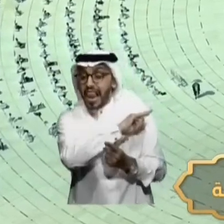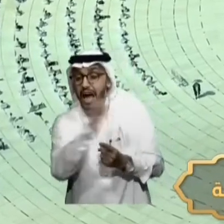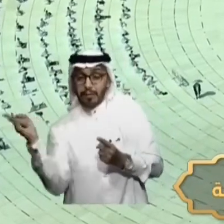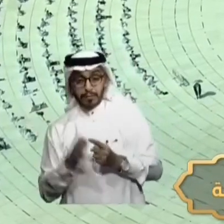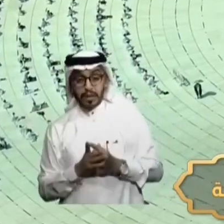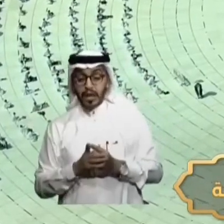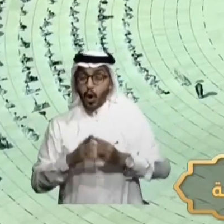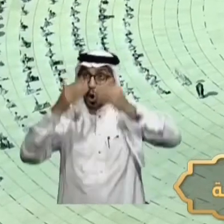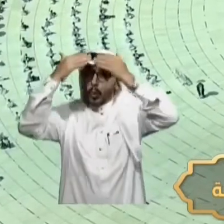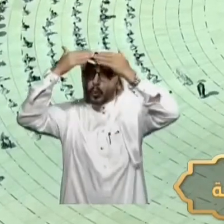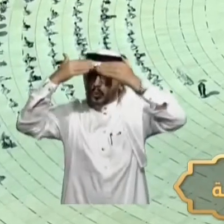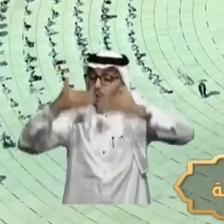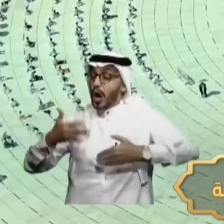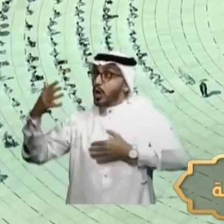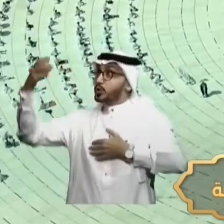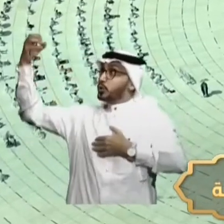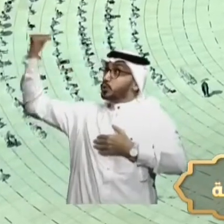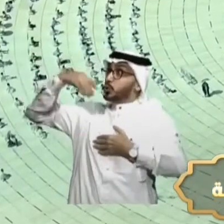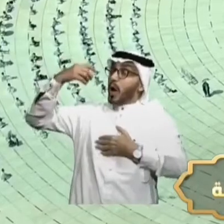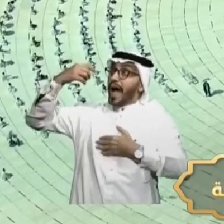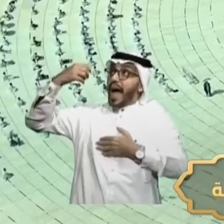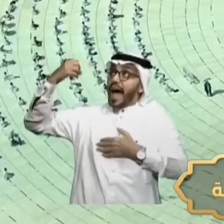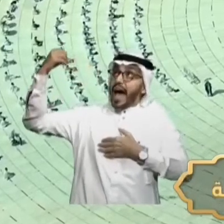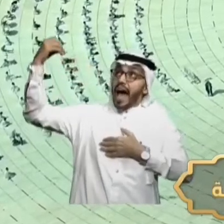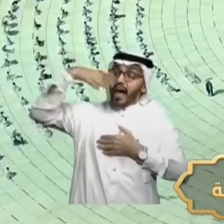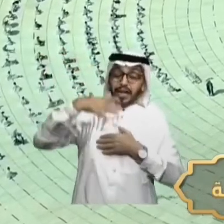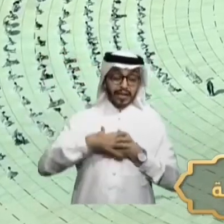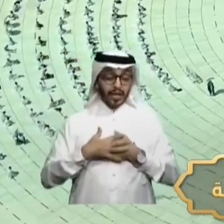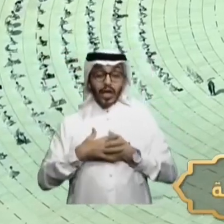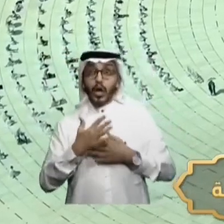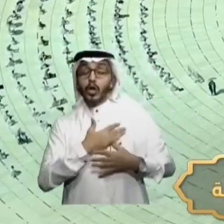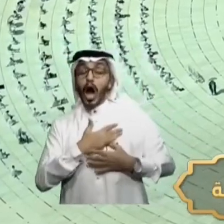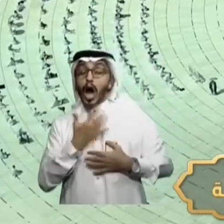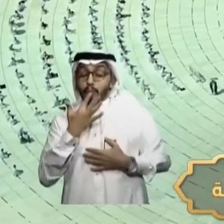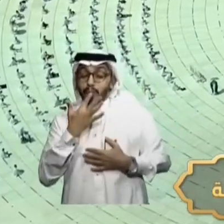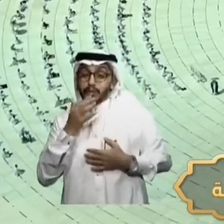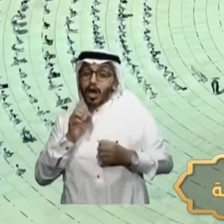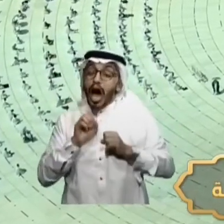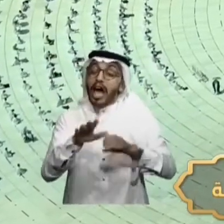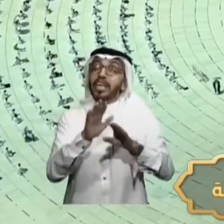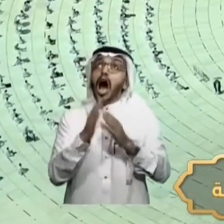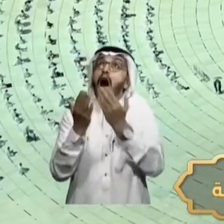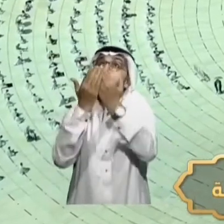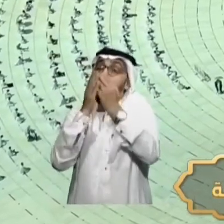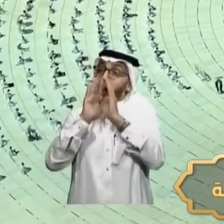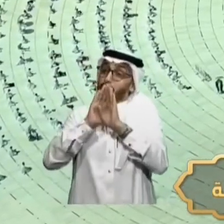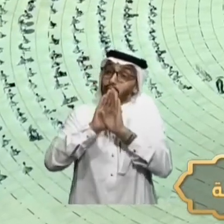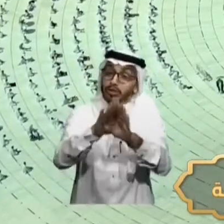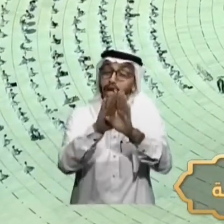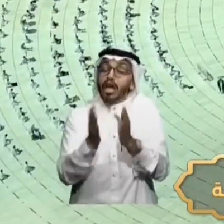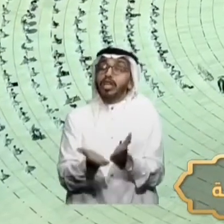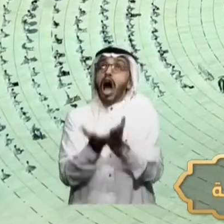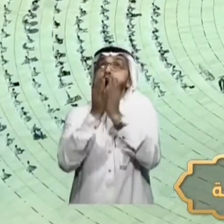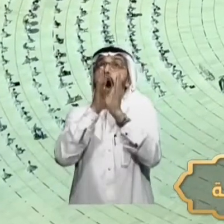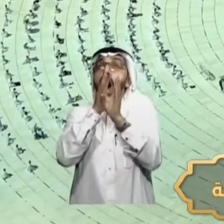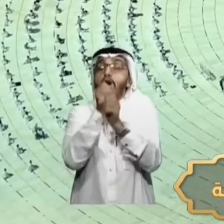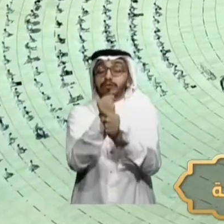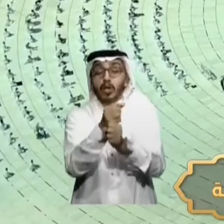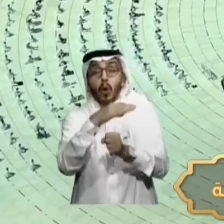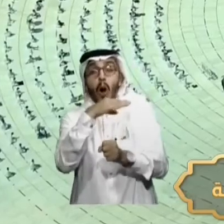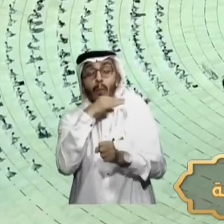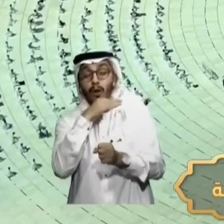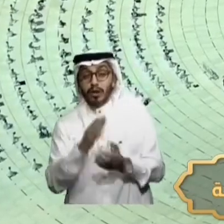ولن يحجب النور لما بدا. دمانا فداه دمانا فداه